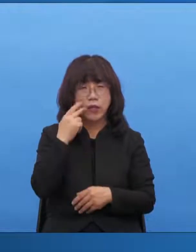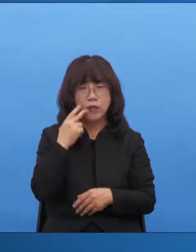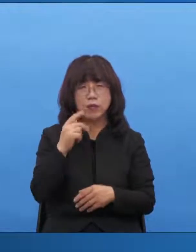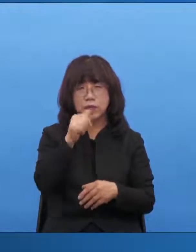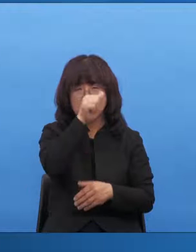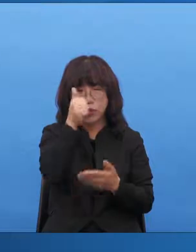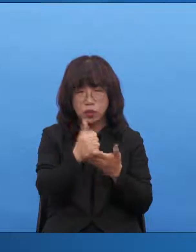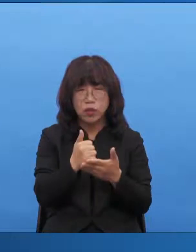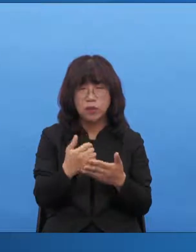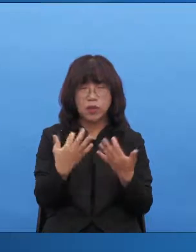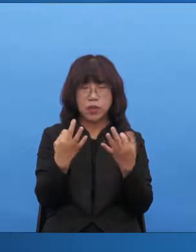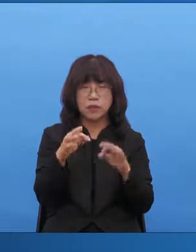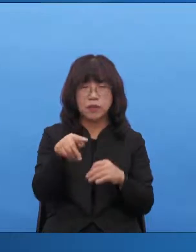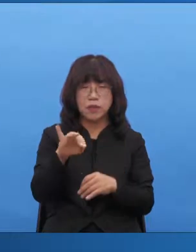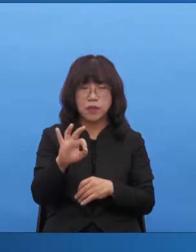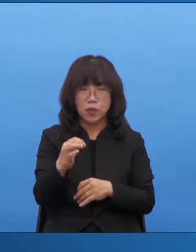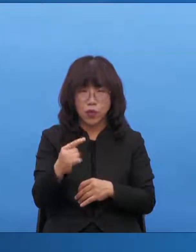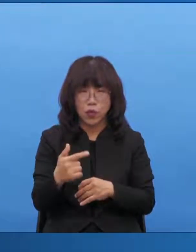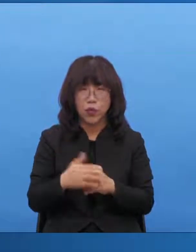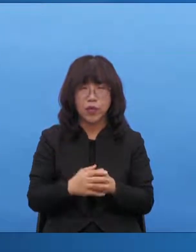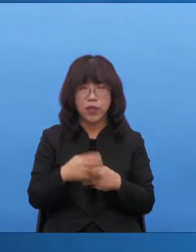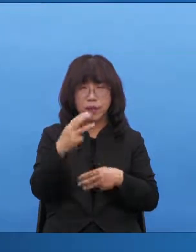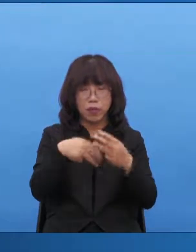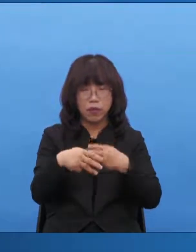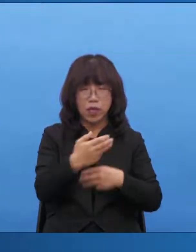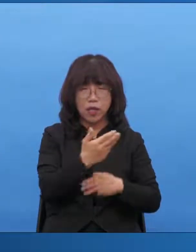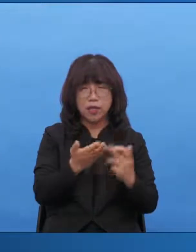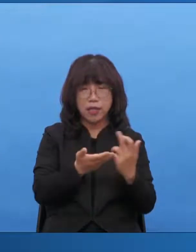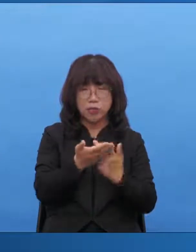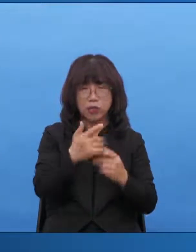임마누엘 제주교회가 237센터에 헌금했습니다.